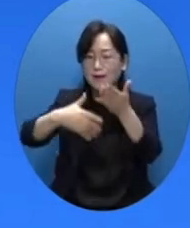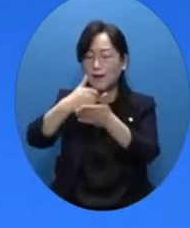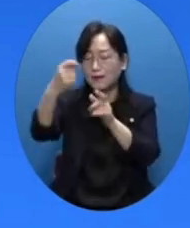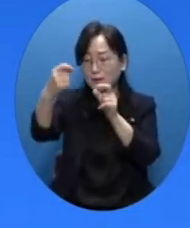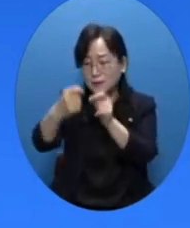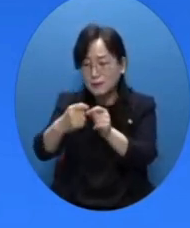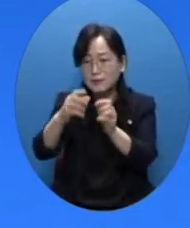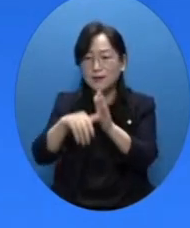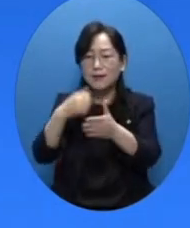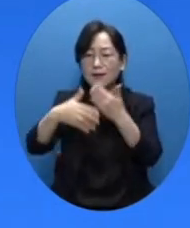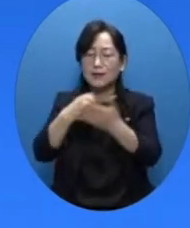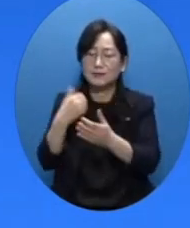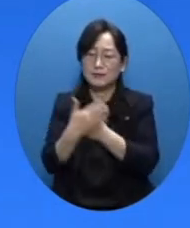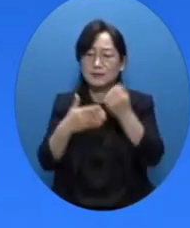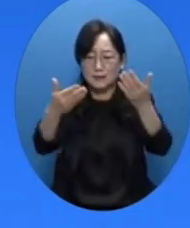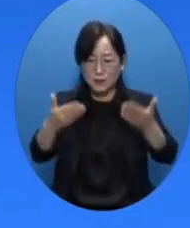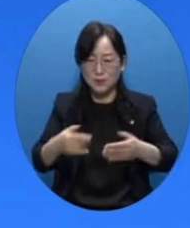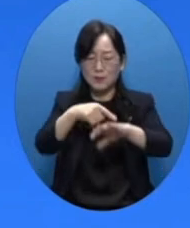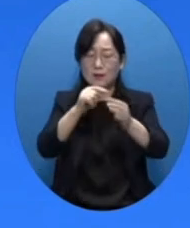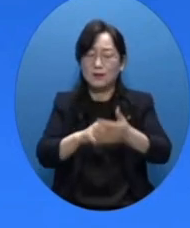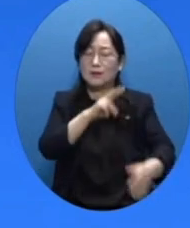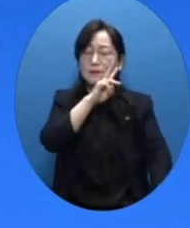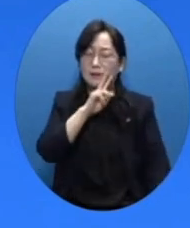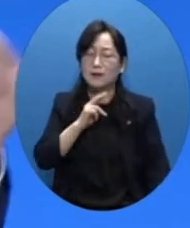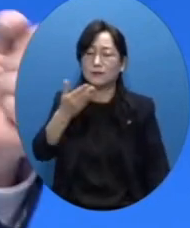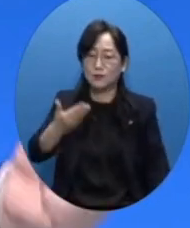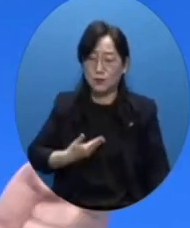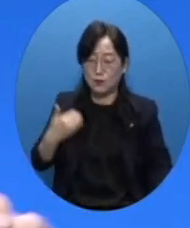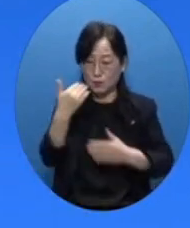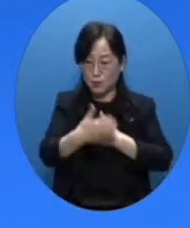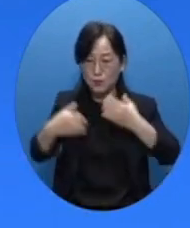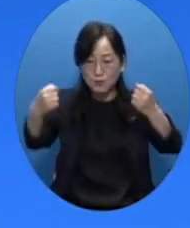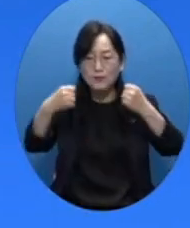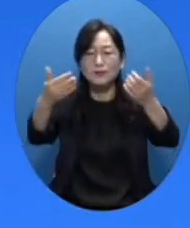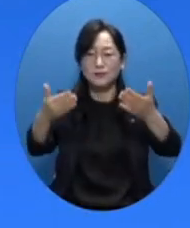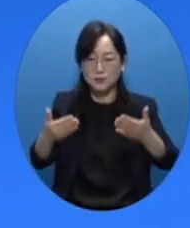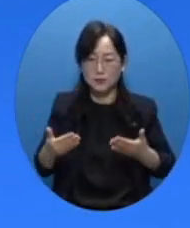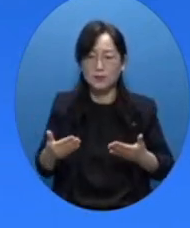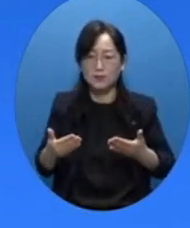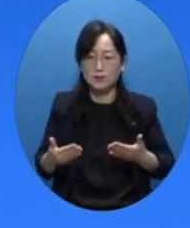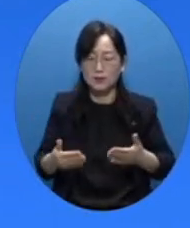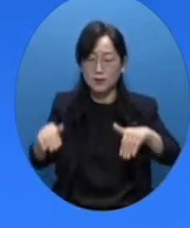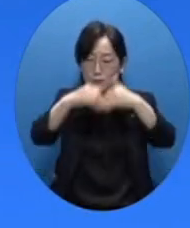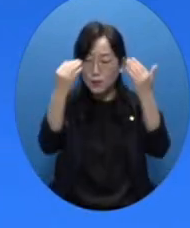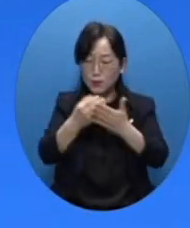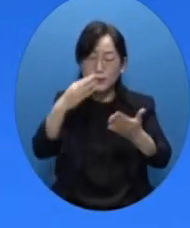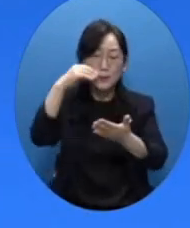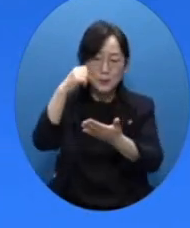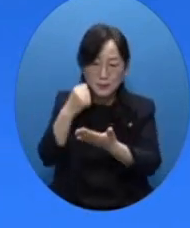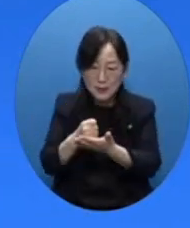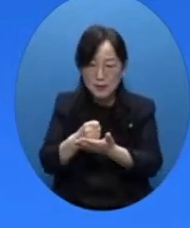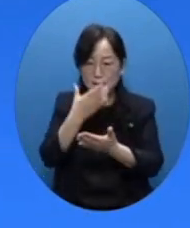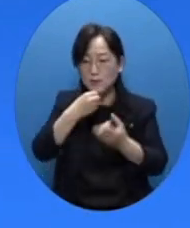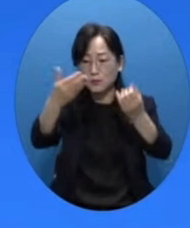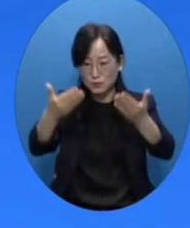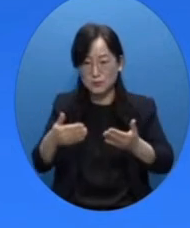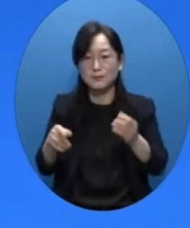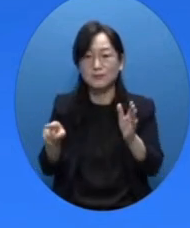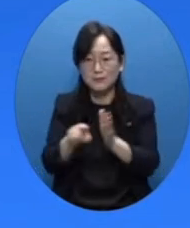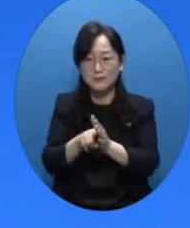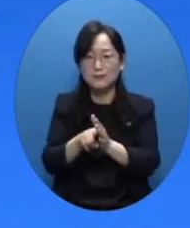나아갈 때 하나님께서 은혜를 주시고 마음의 포함 을 쉬고 육신의 근거할 쉬고 검사가 효도 된 복을 내려 주실